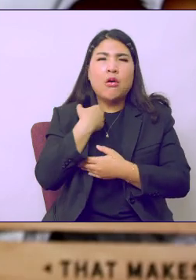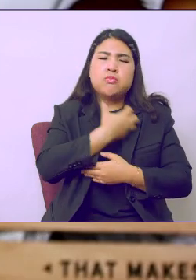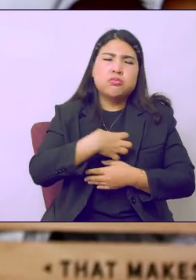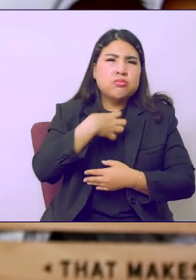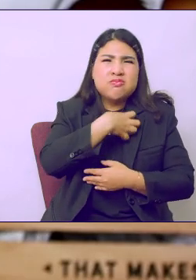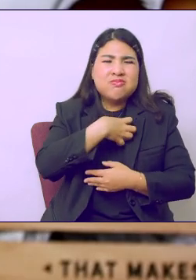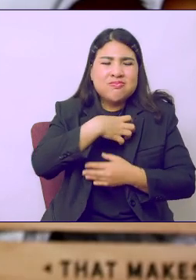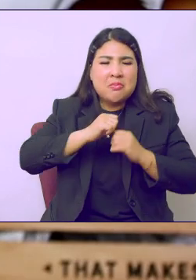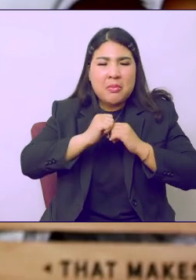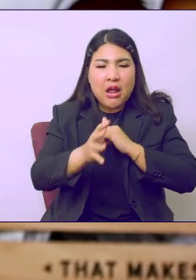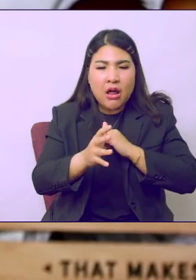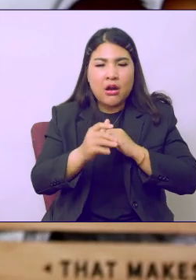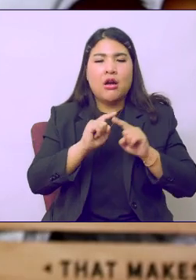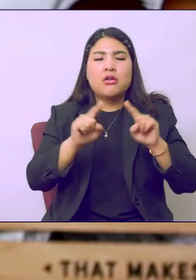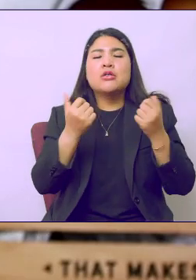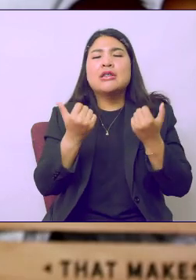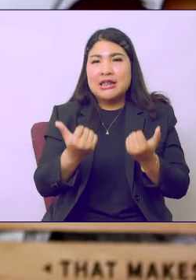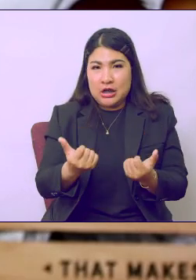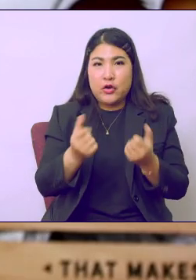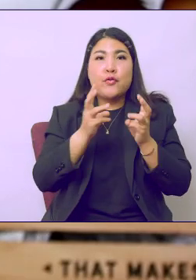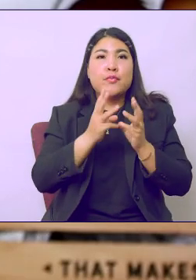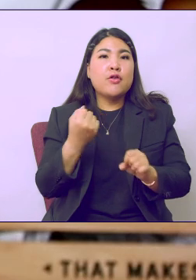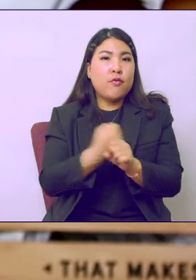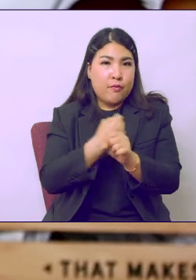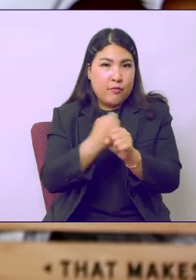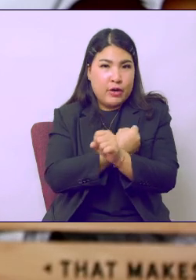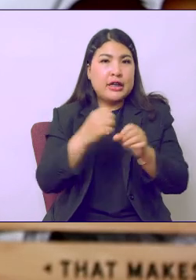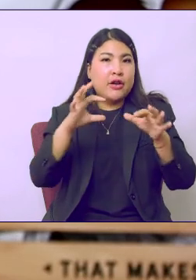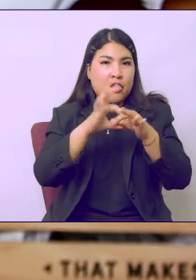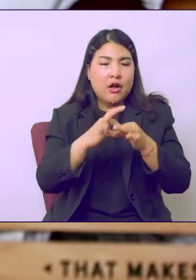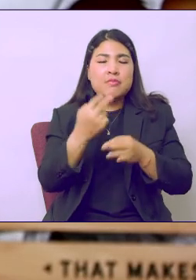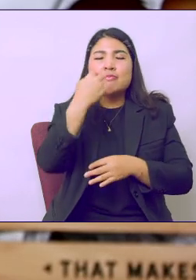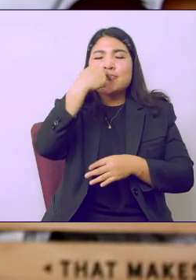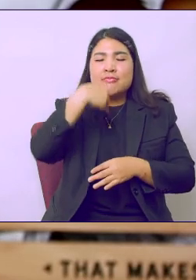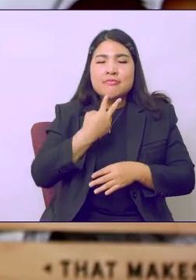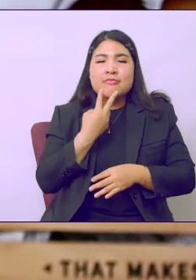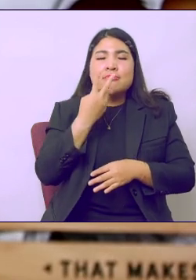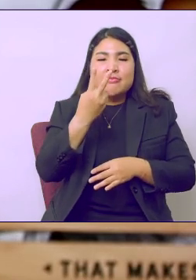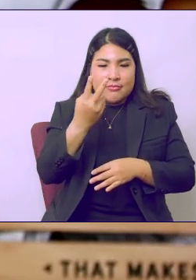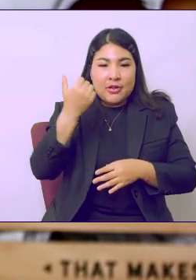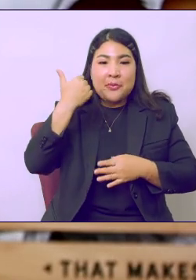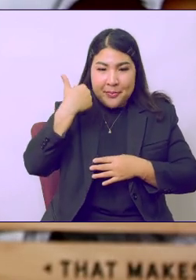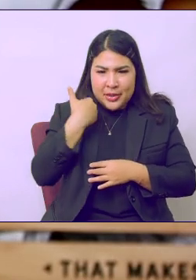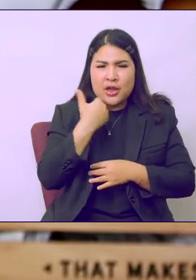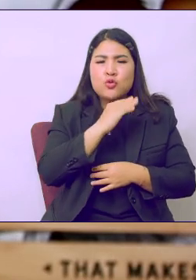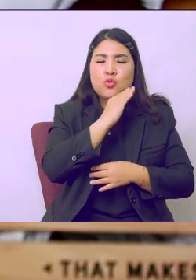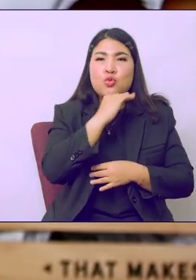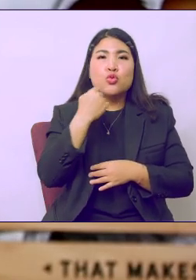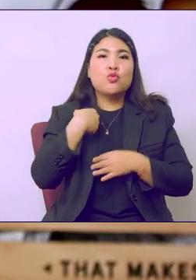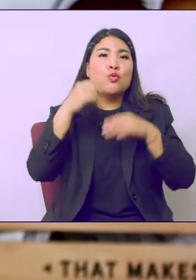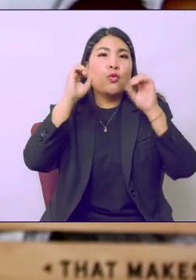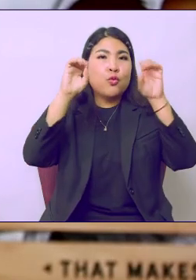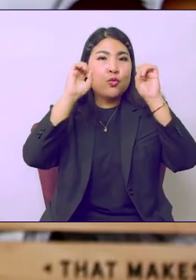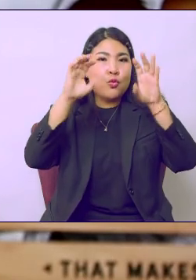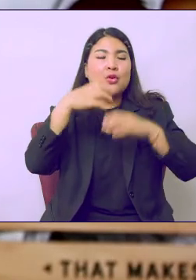อารมณ์นะครับเราก็เลยต้องเกิดกระบวนการฝึกลมหายใจเกิดขึ้นนะครับสำหรับคุณครูเนาะถ้าอยากลองฝึกลมหายใจ